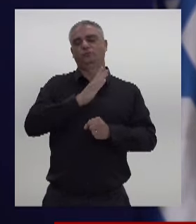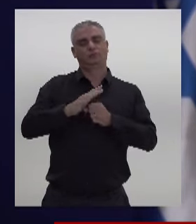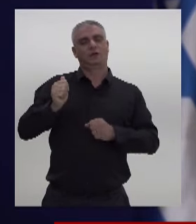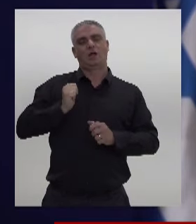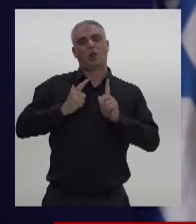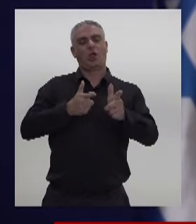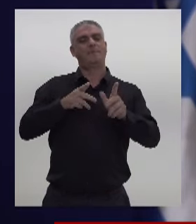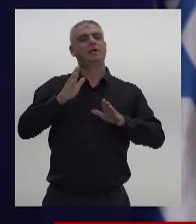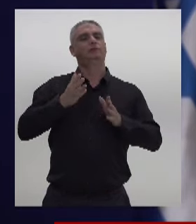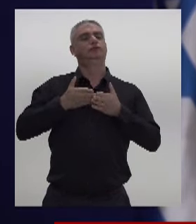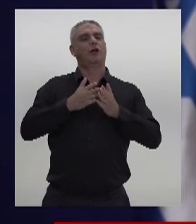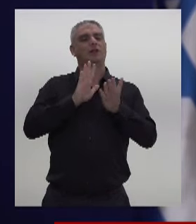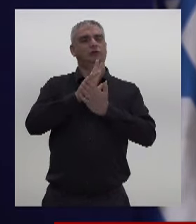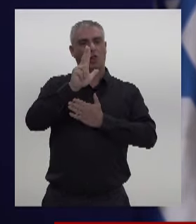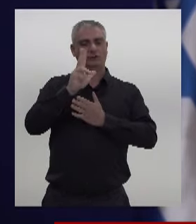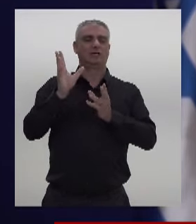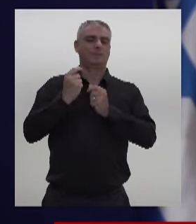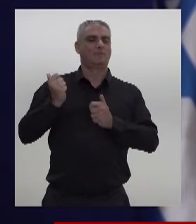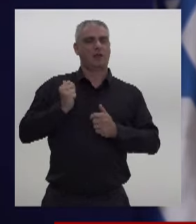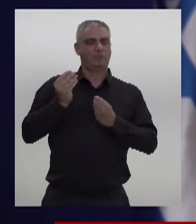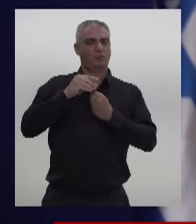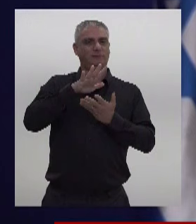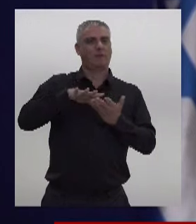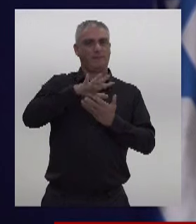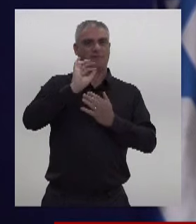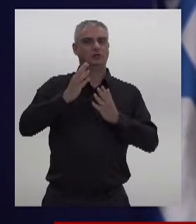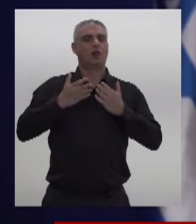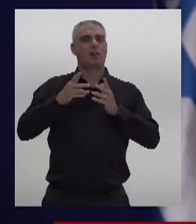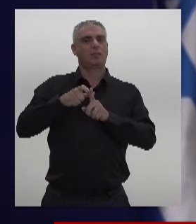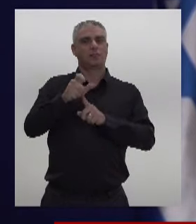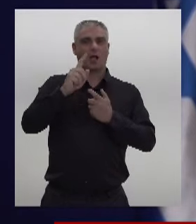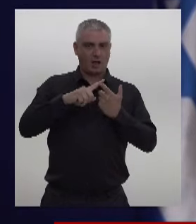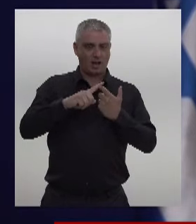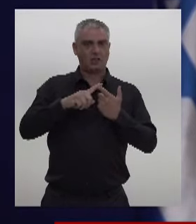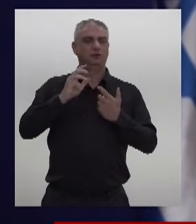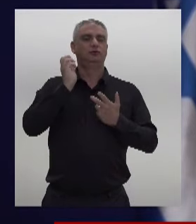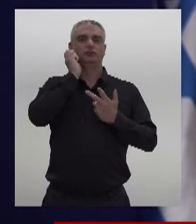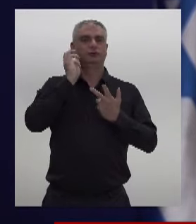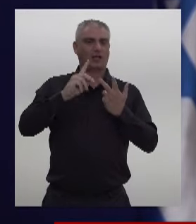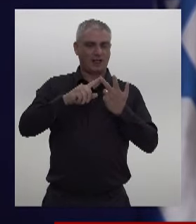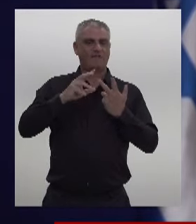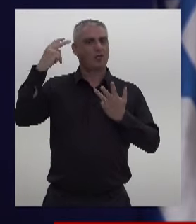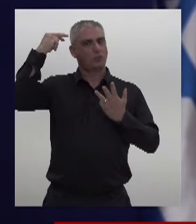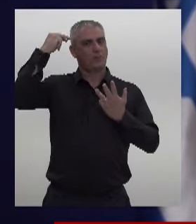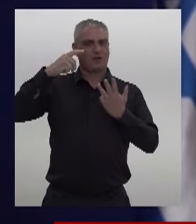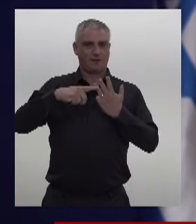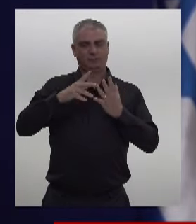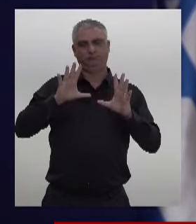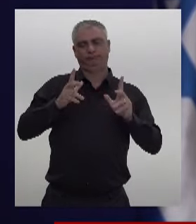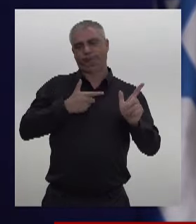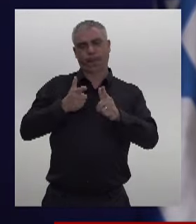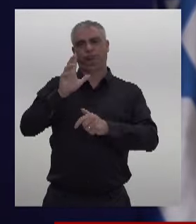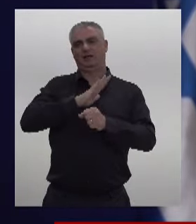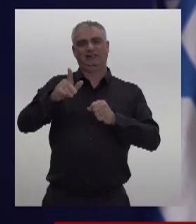לוחמ 13 יחד עם כוחות נוספים במרחב של סיירת נחל שקד ודובדבן